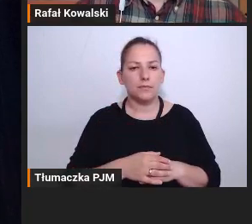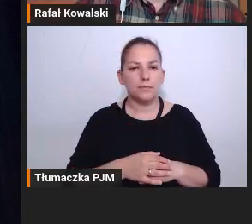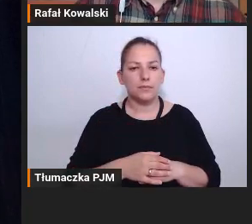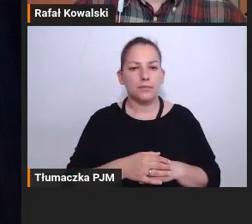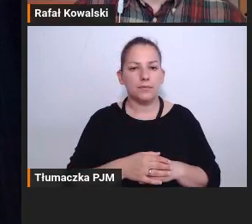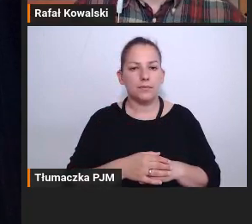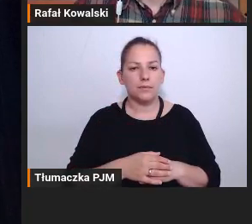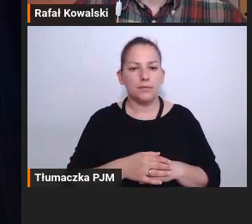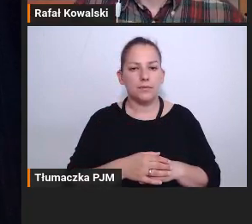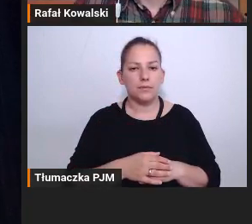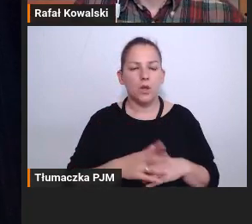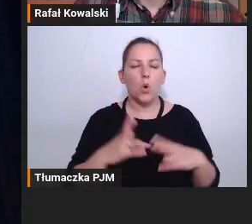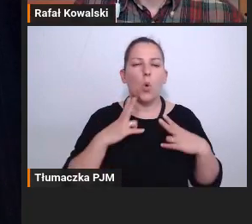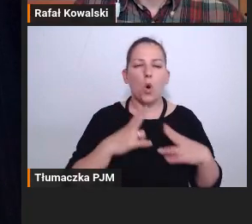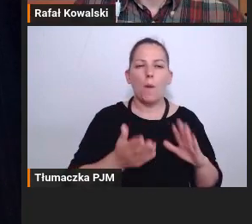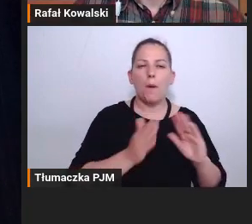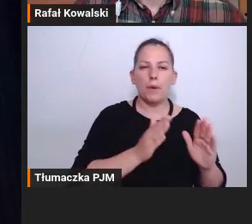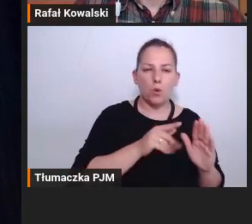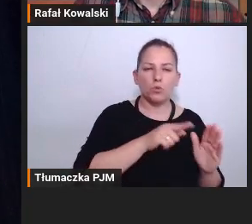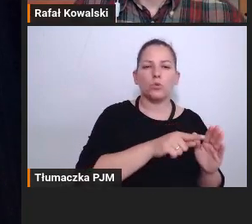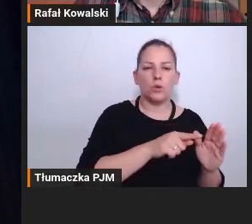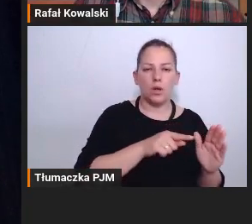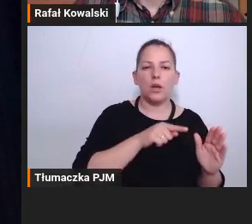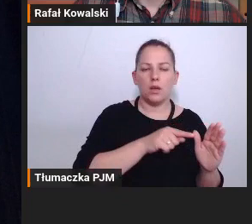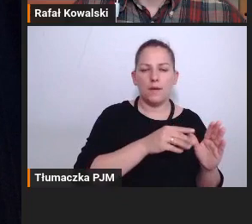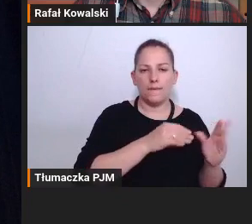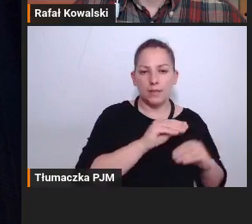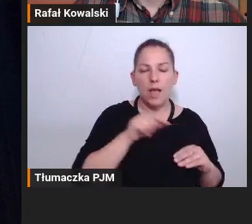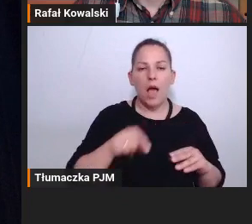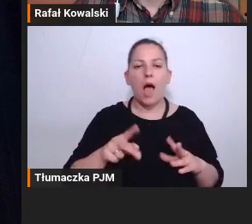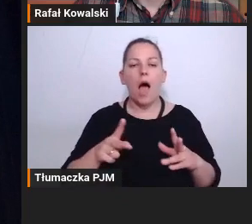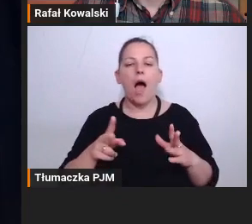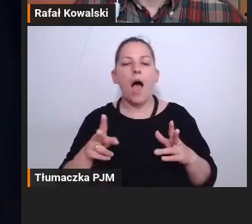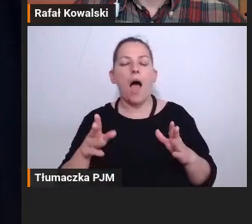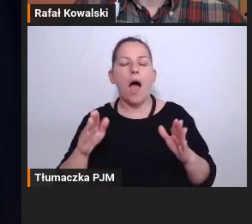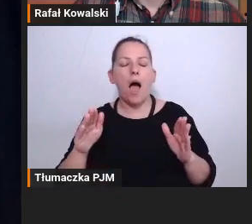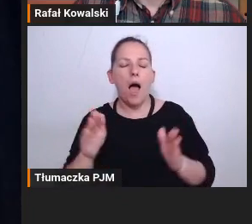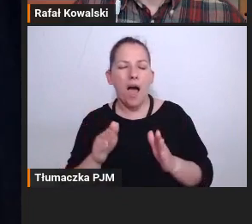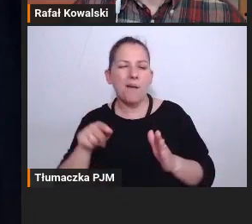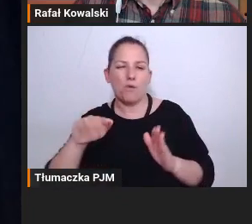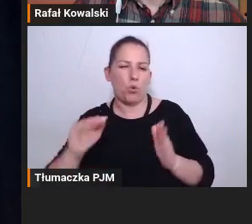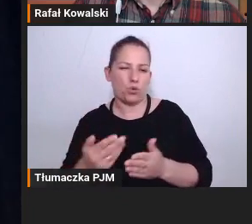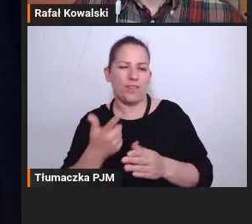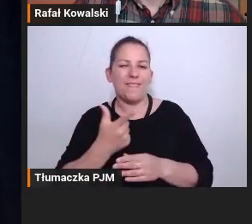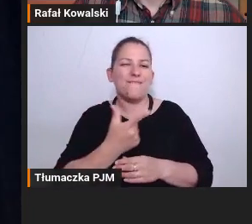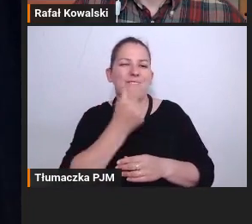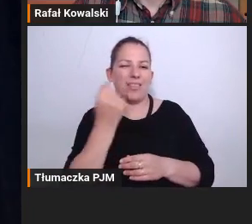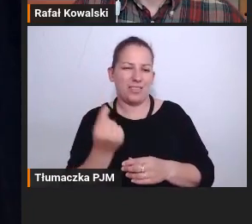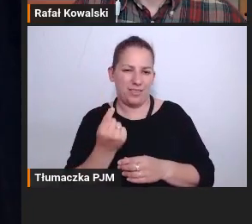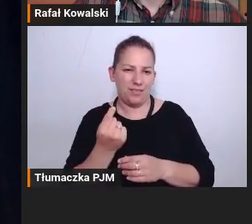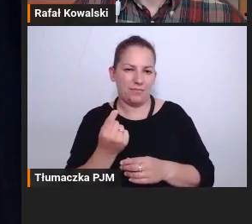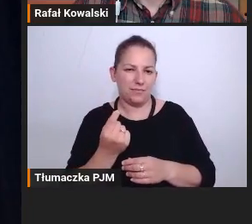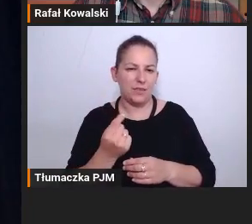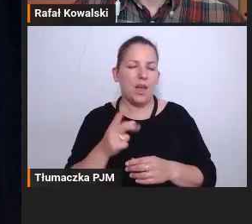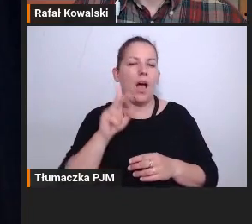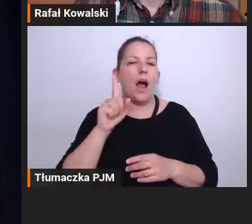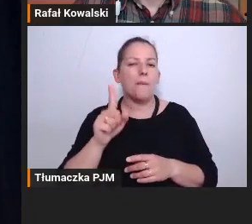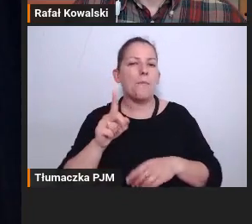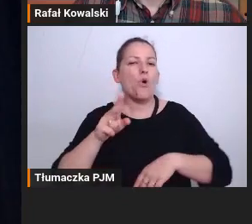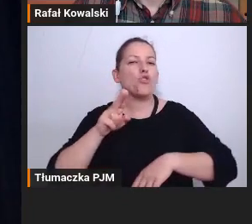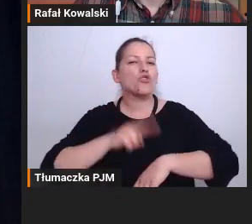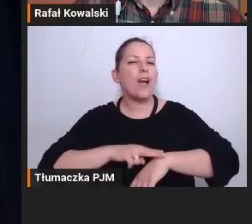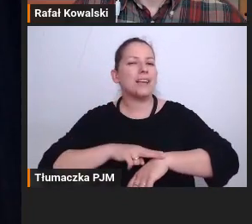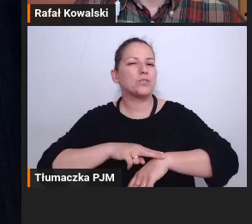węższy niż urlopu opiekuńczego, bo tu mówimy o 2 dniach w roku kalendarzowym, ewentualnie o 16 godzinach, bo możemy to również